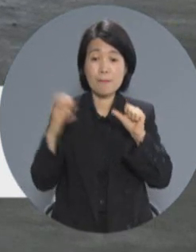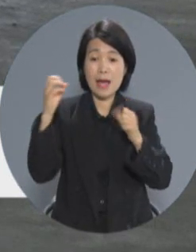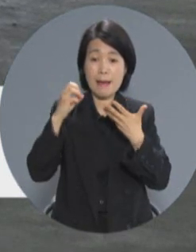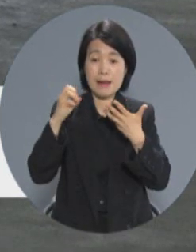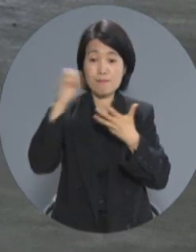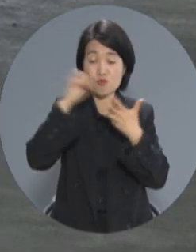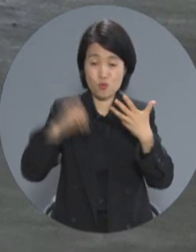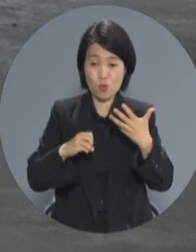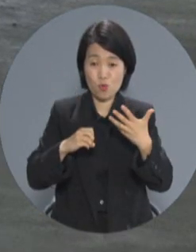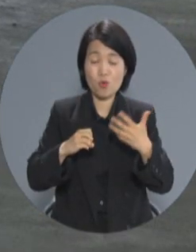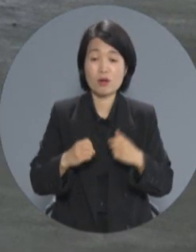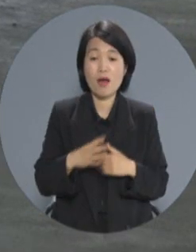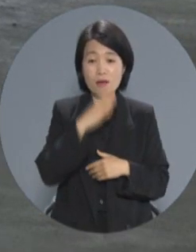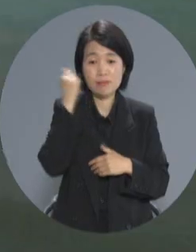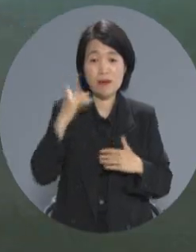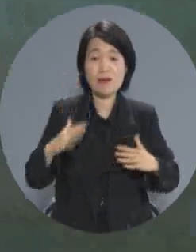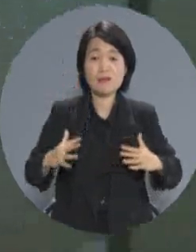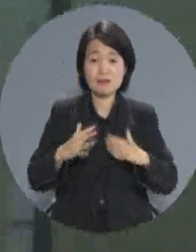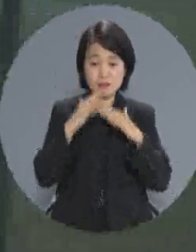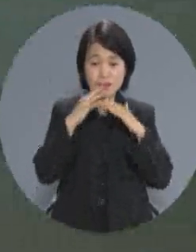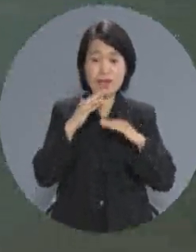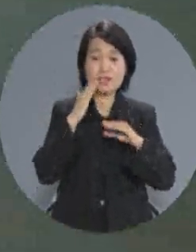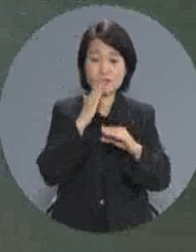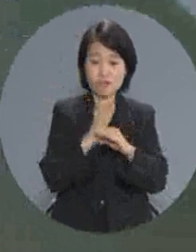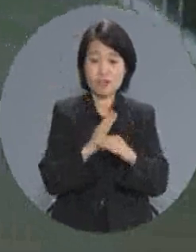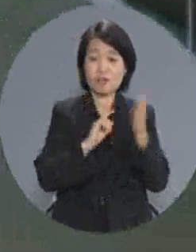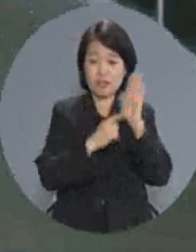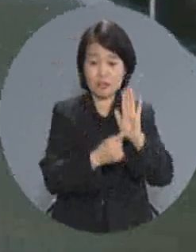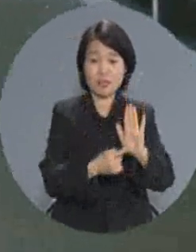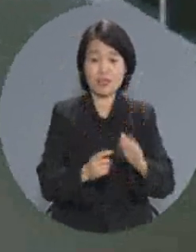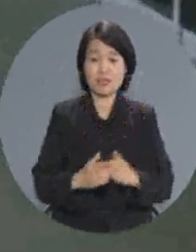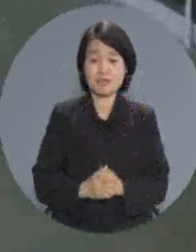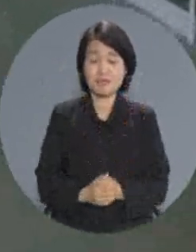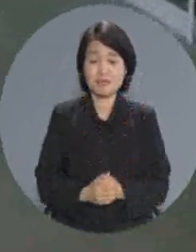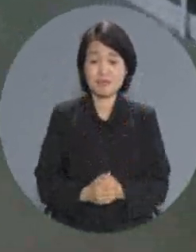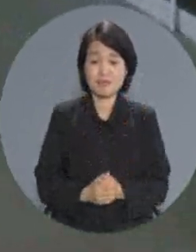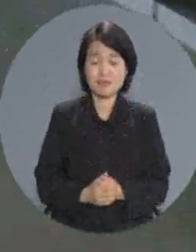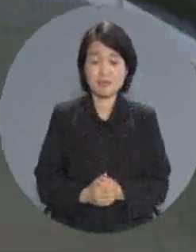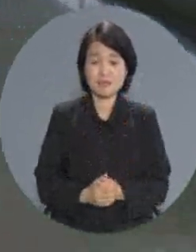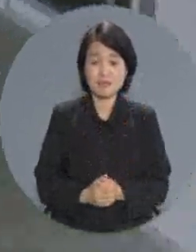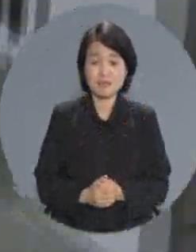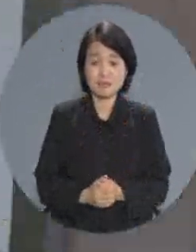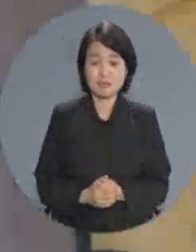공정률을 보이고 있으며 순조롭게 마무리 공사가 진행되고 있다고 밝혔습니다.